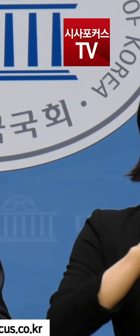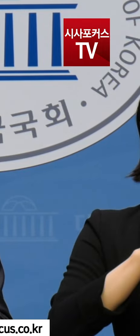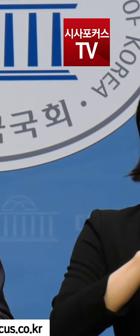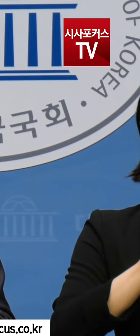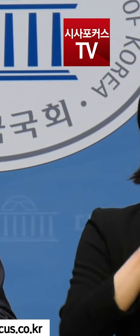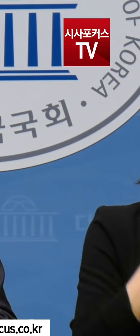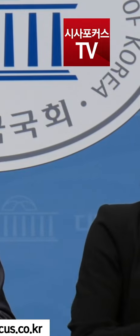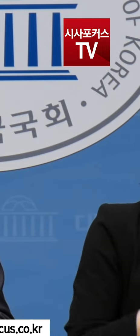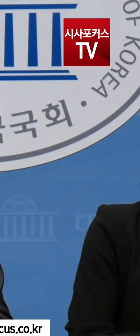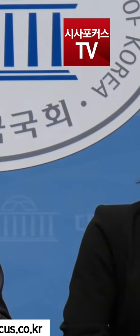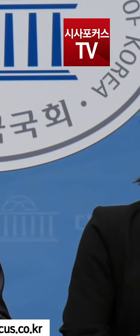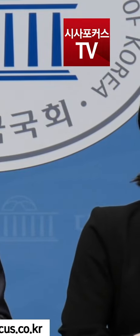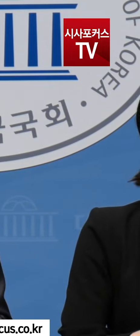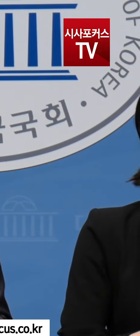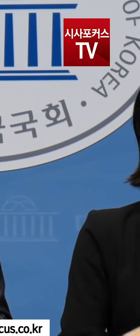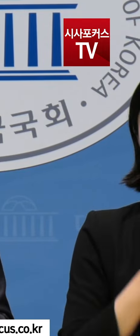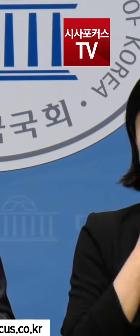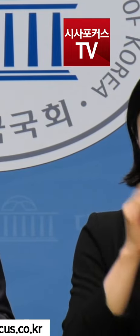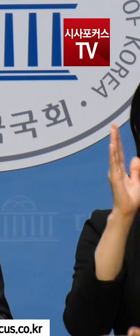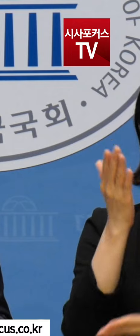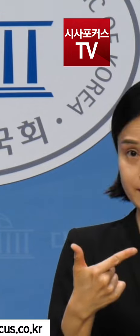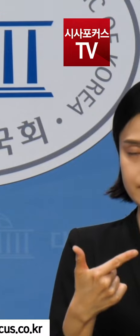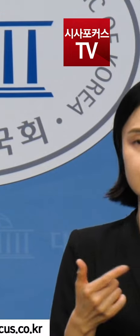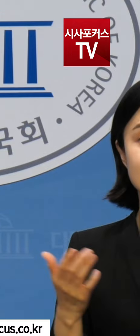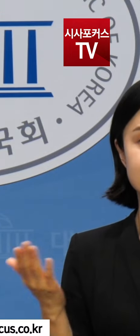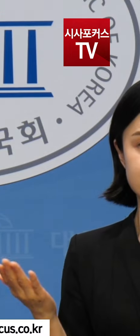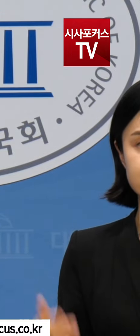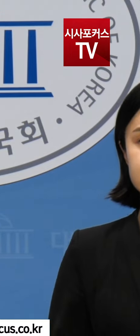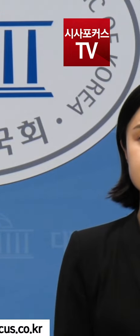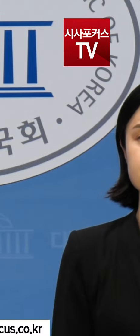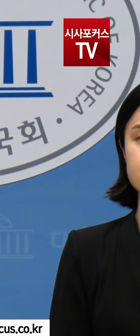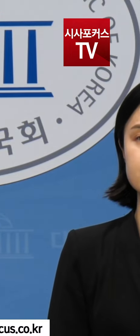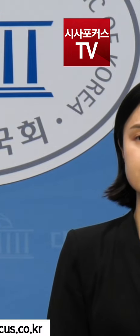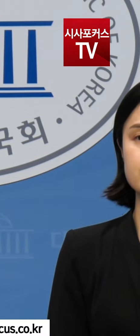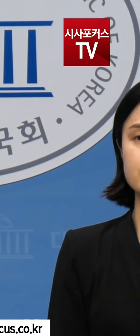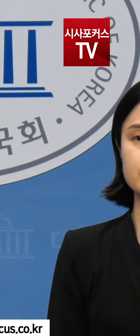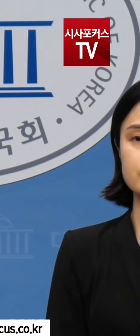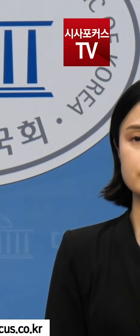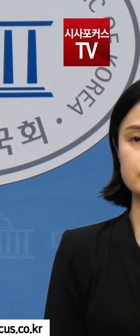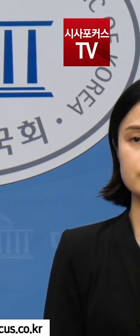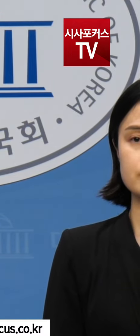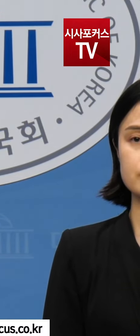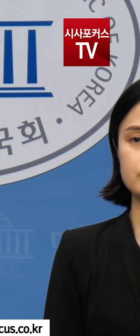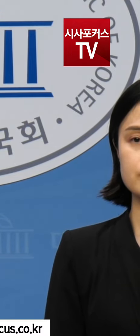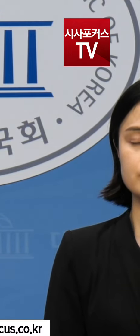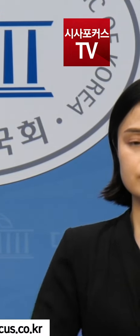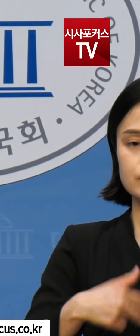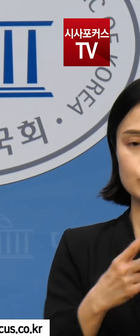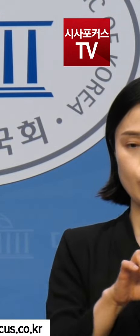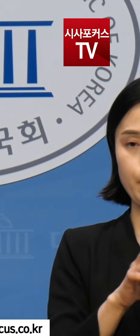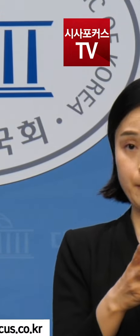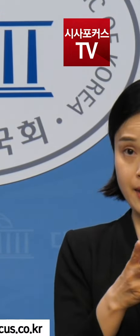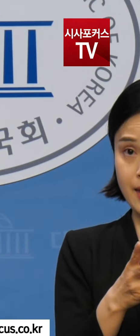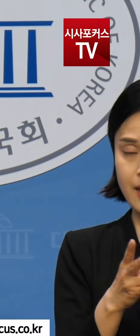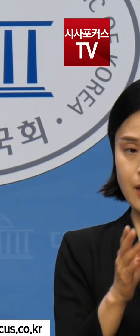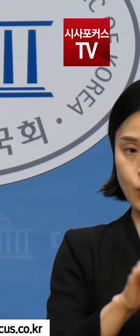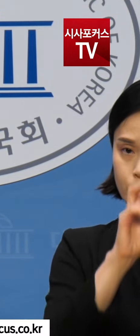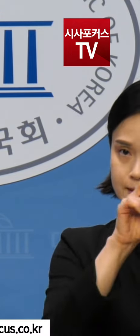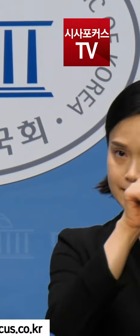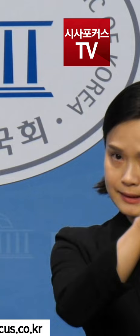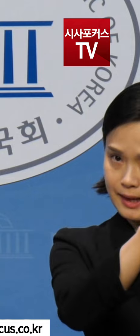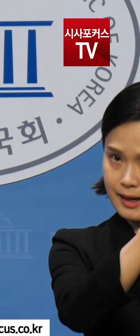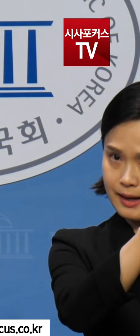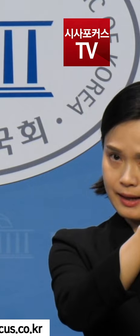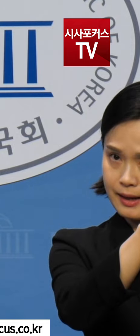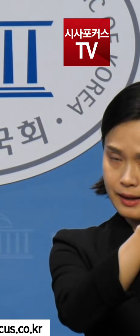것을 촉구하기 위해서 이 자리에 모였습니다. 저희가 처음 조폐공사하고 이 사업에